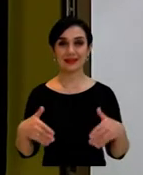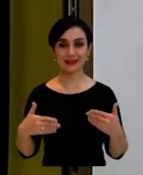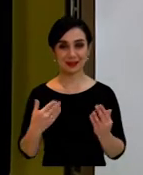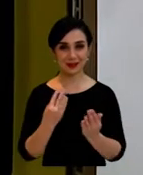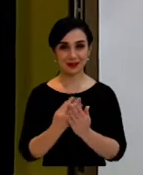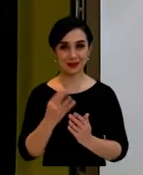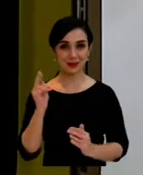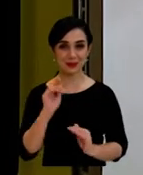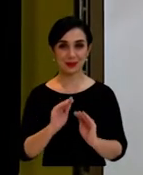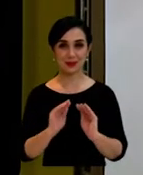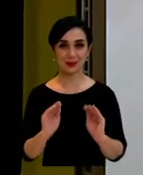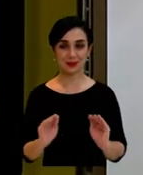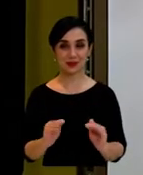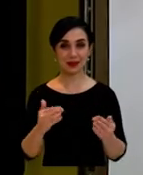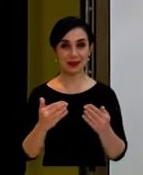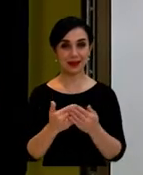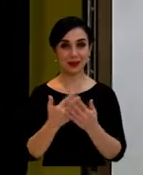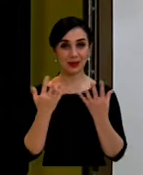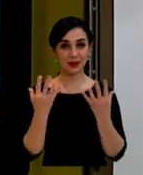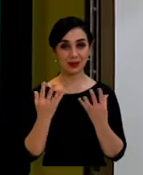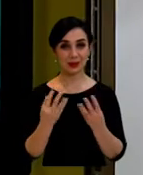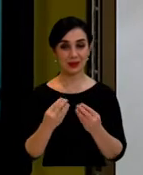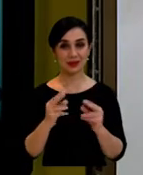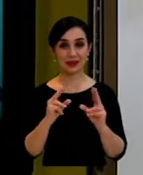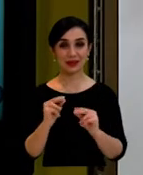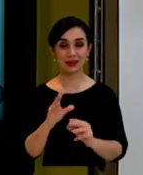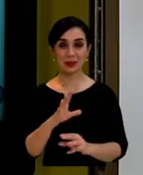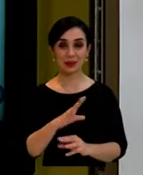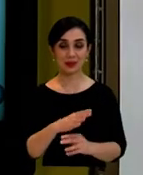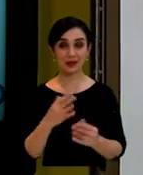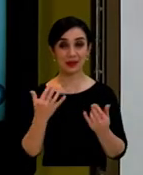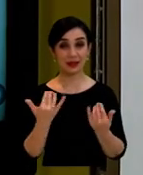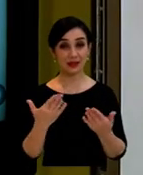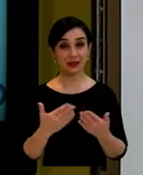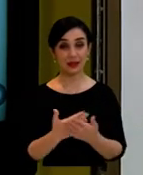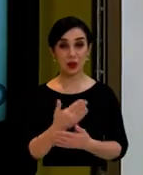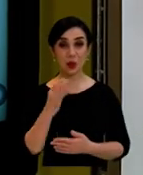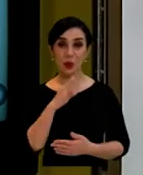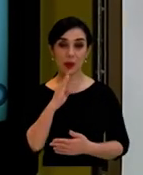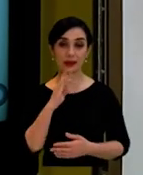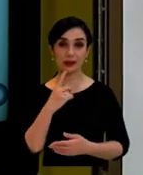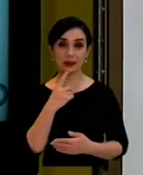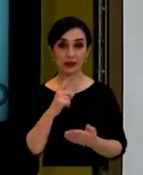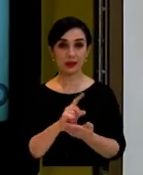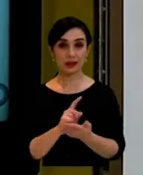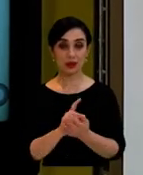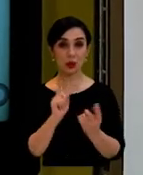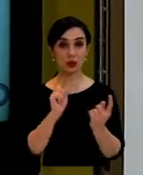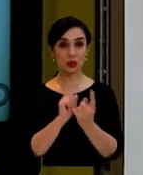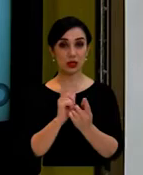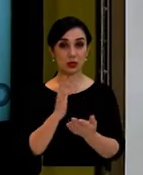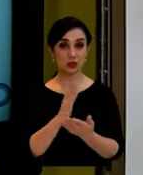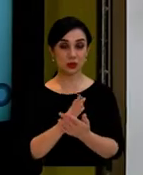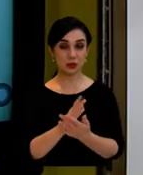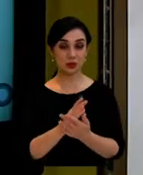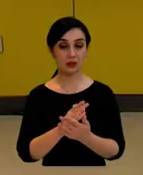алейкум, азиз оқучим. Yangi kuningiz xayrli bo'lsin. Yana ona tili darsida uchrashib turibmiz. Biz